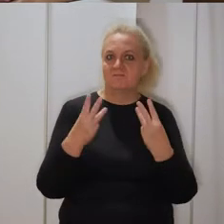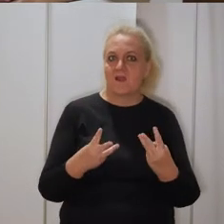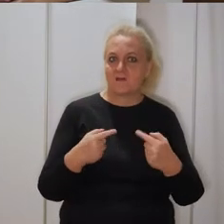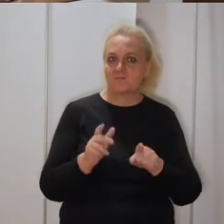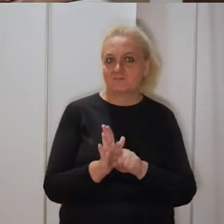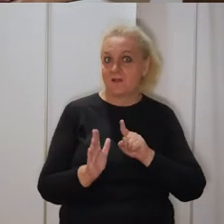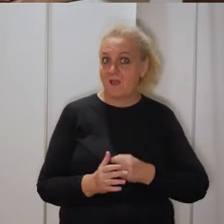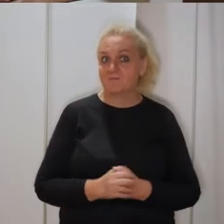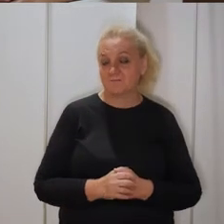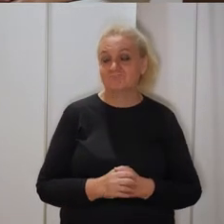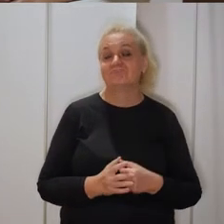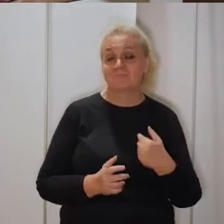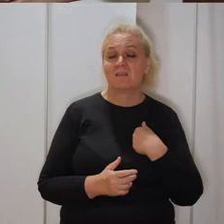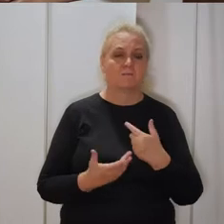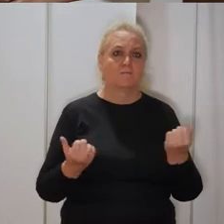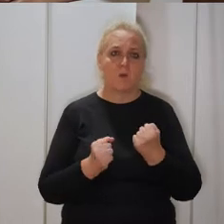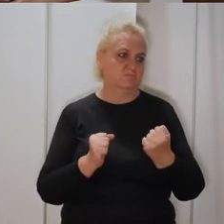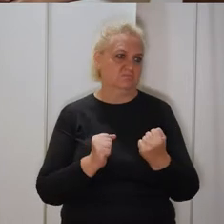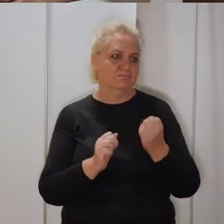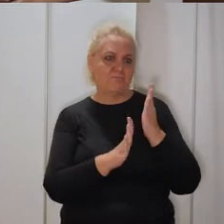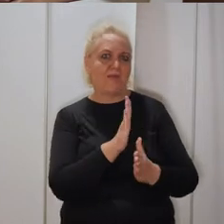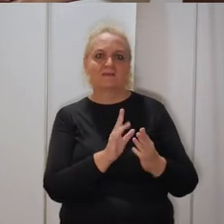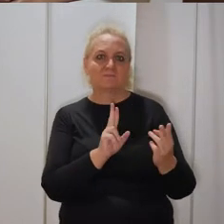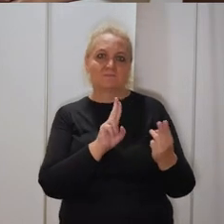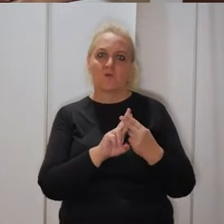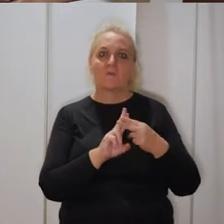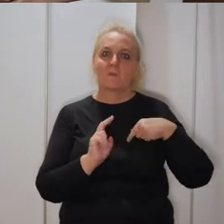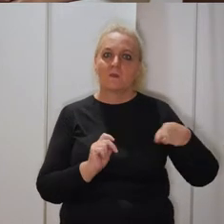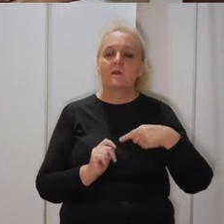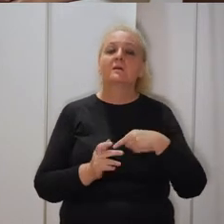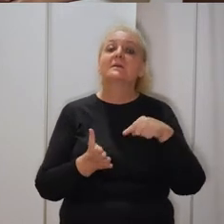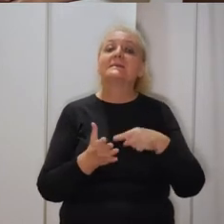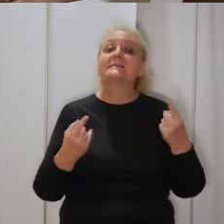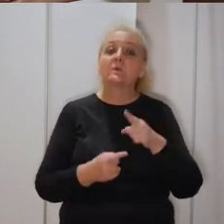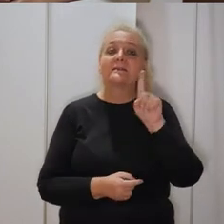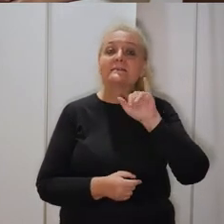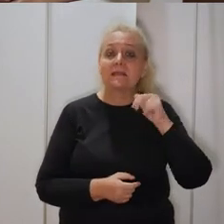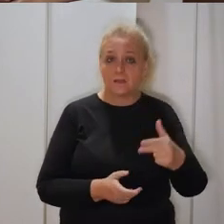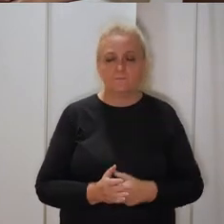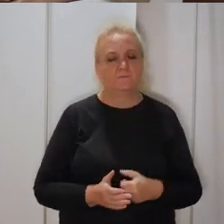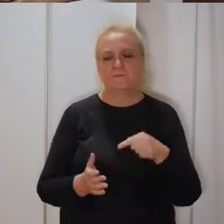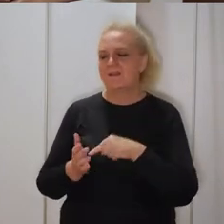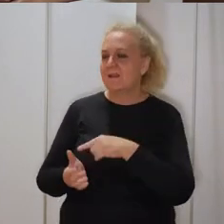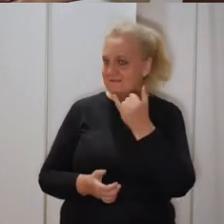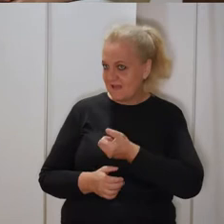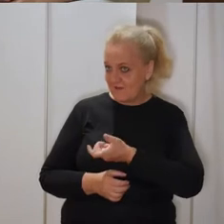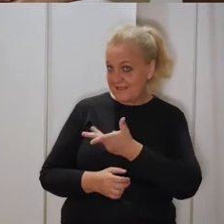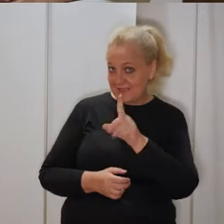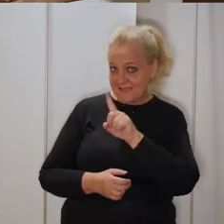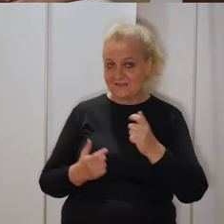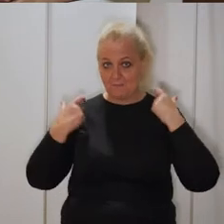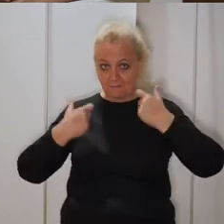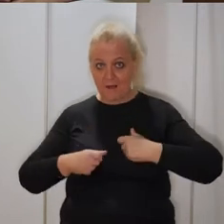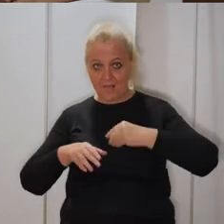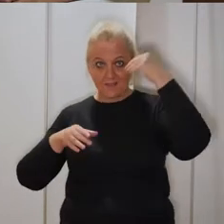z czytelnikami, który jest bardzo bezpośredni w przypadku zinów. I zawsze masz kilka zinów w plecaku,